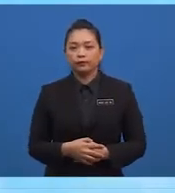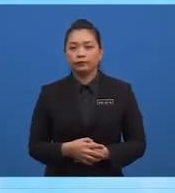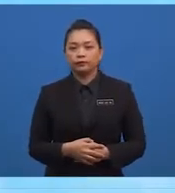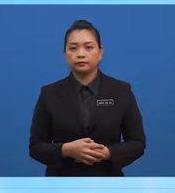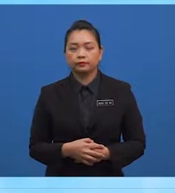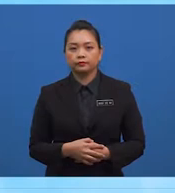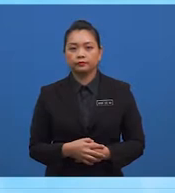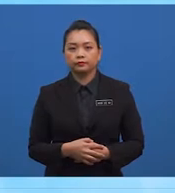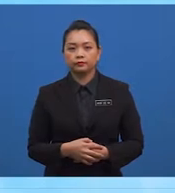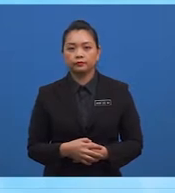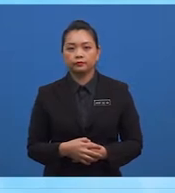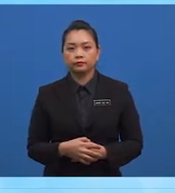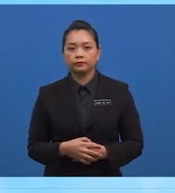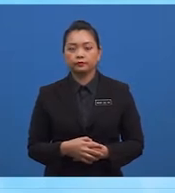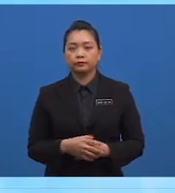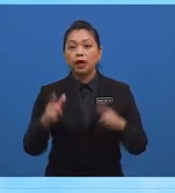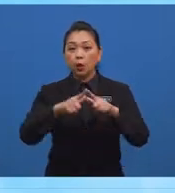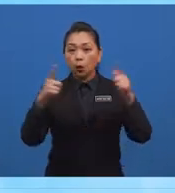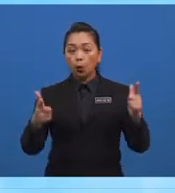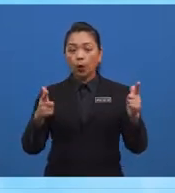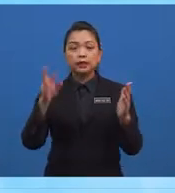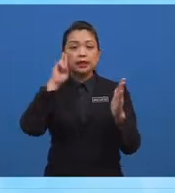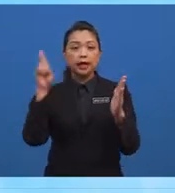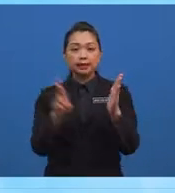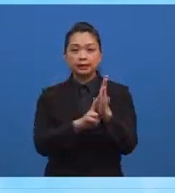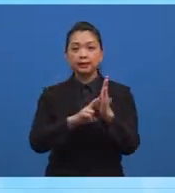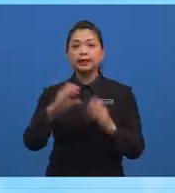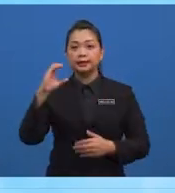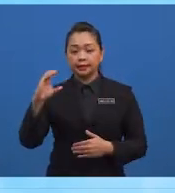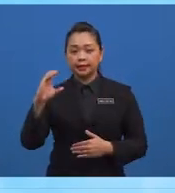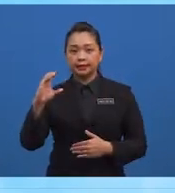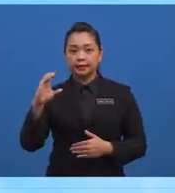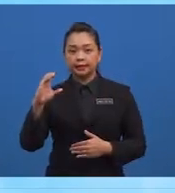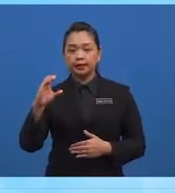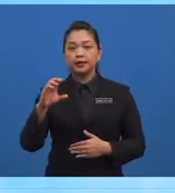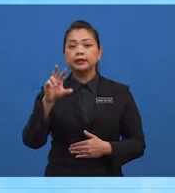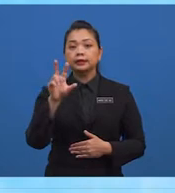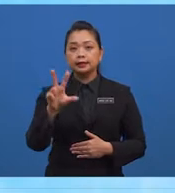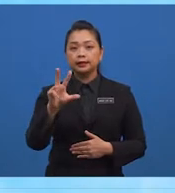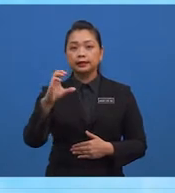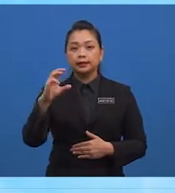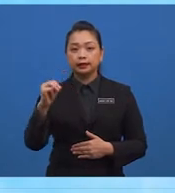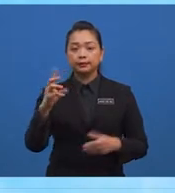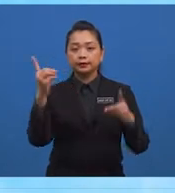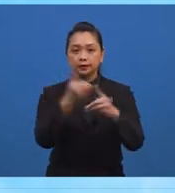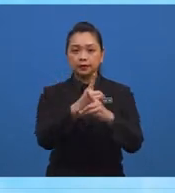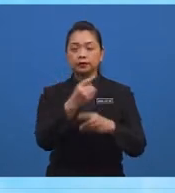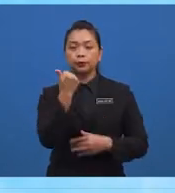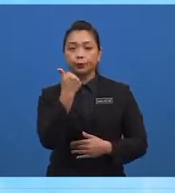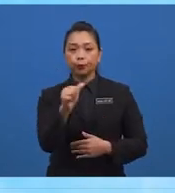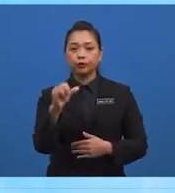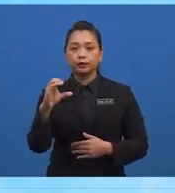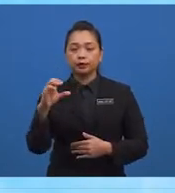Langkah pertama. Luas rajah C ialah 3 cm